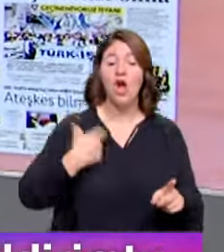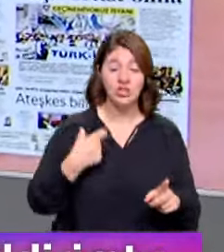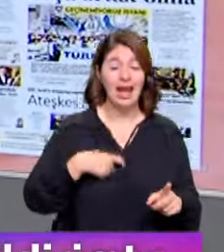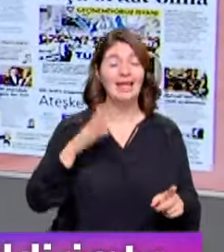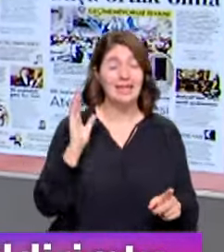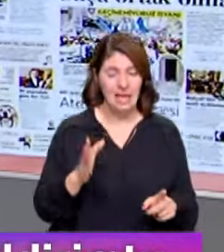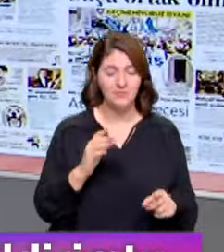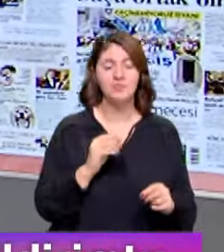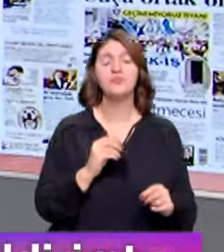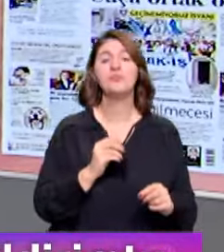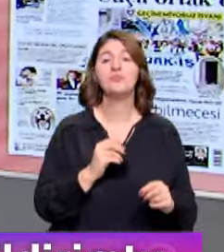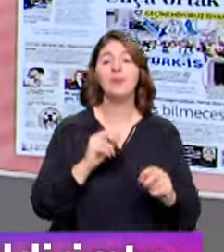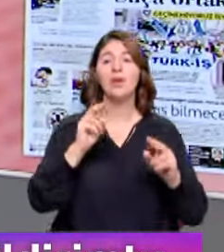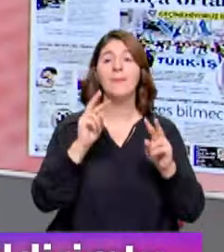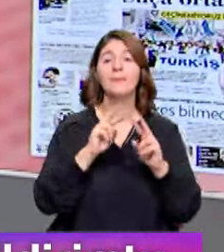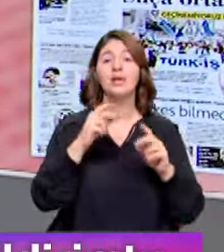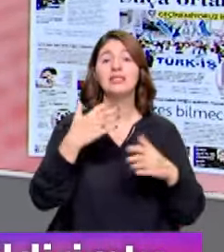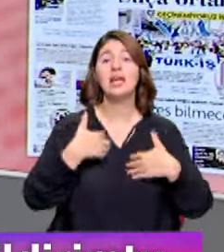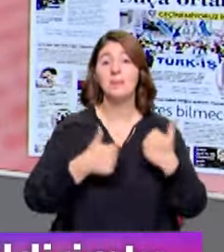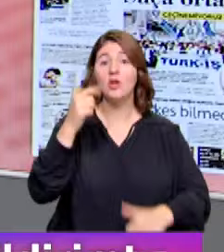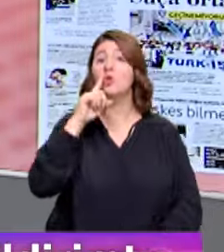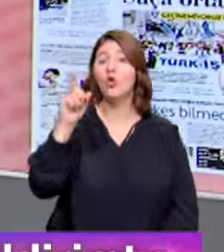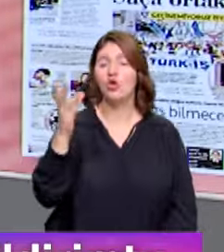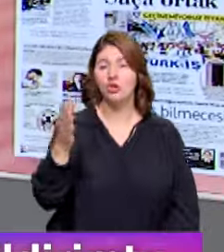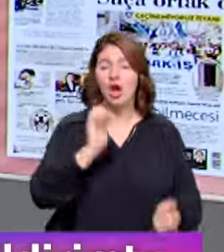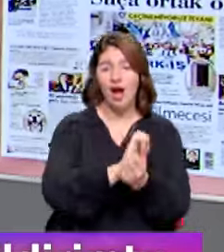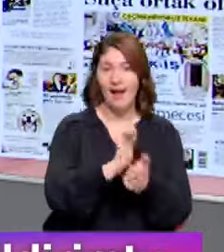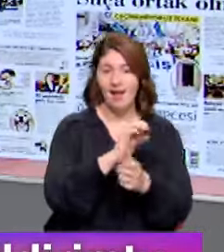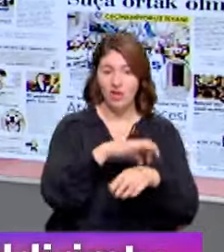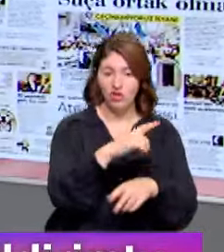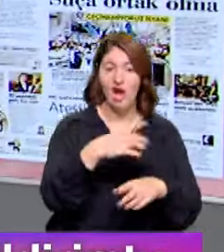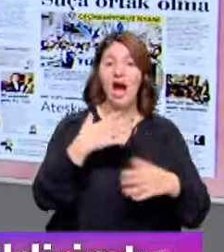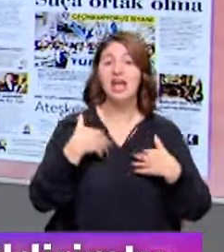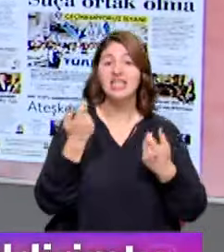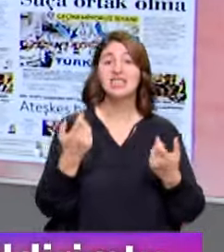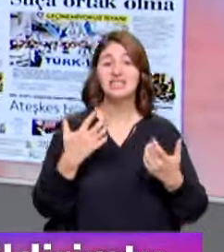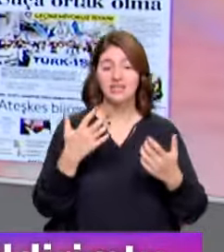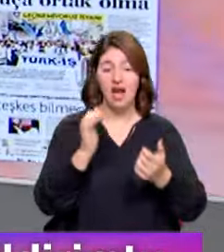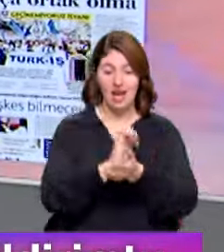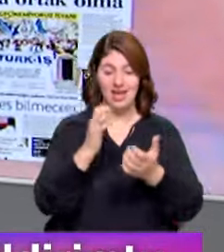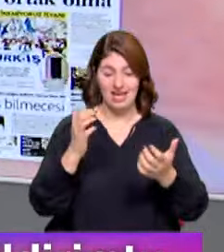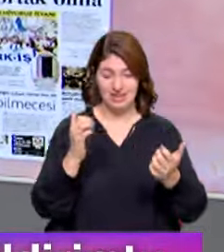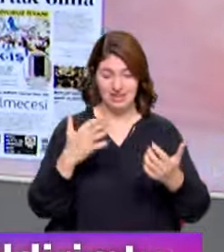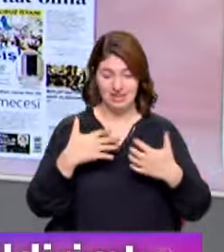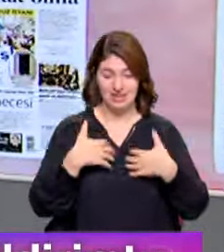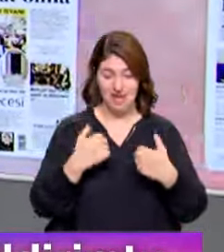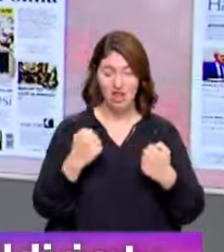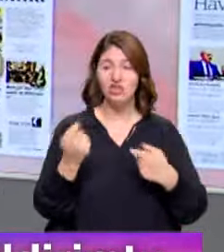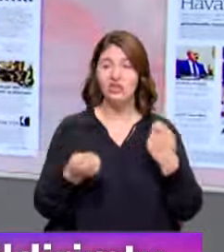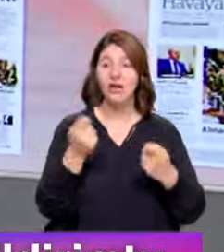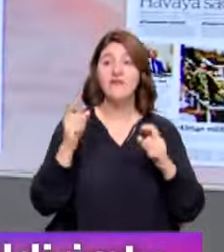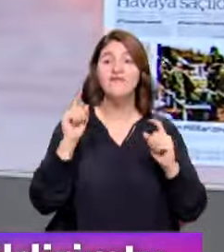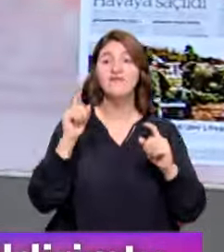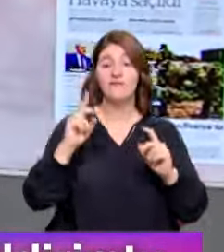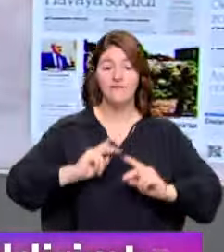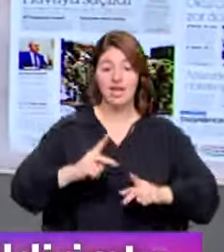de Memişoğlu'na soruyoruz. Aile hekimleriyle aile sağlığı çalışanlarının vekaletsiz izin hakkı yok.